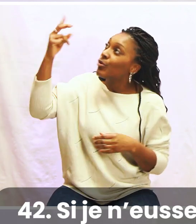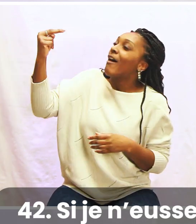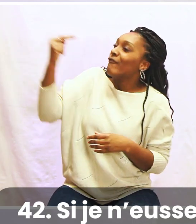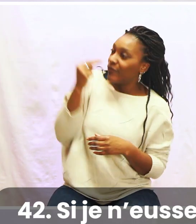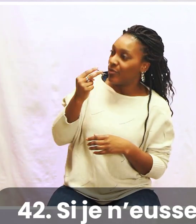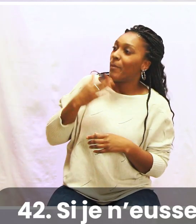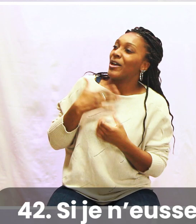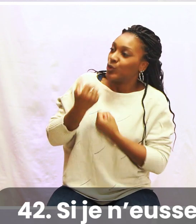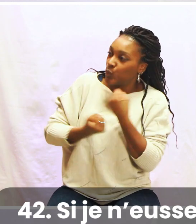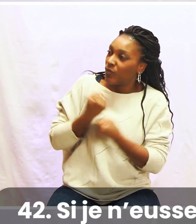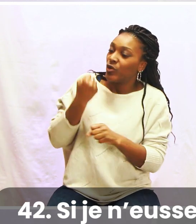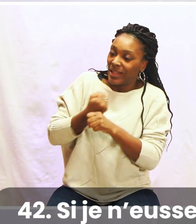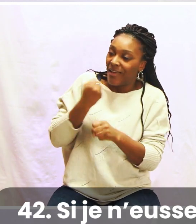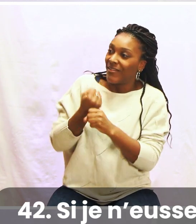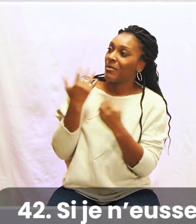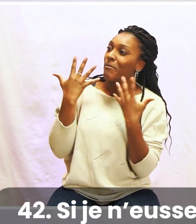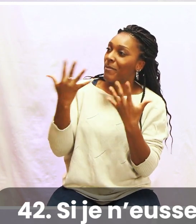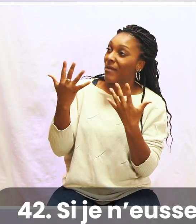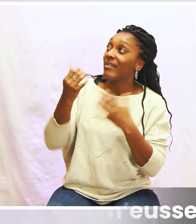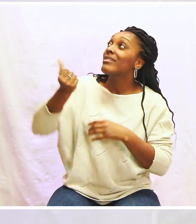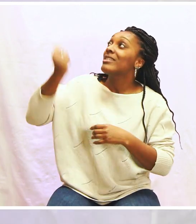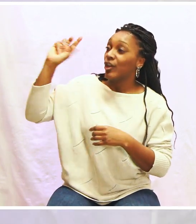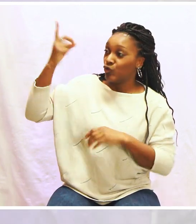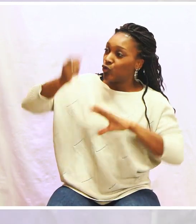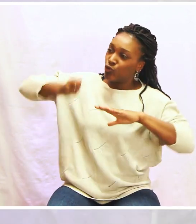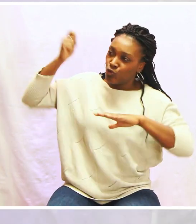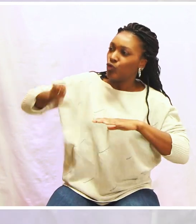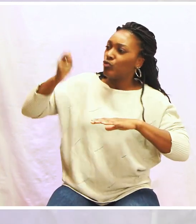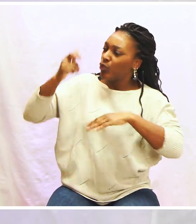il a prononcé son jugement. Amen.